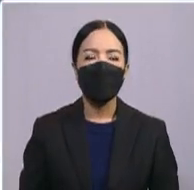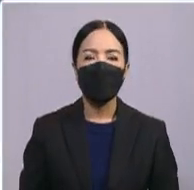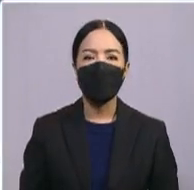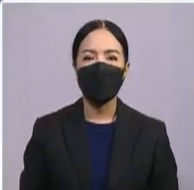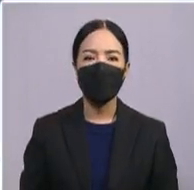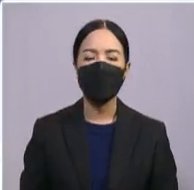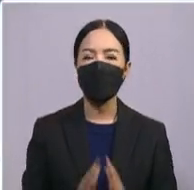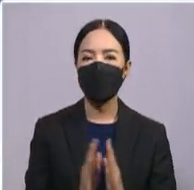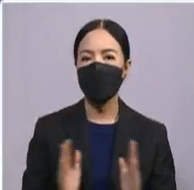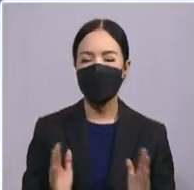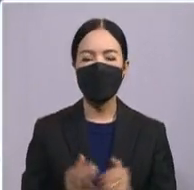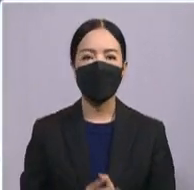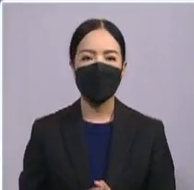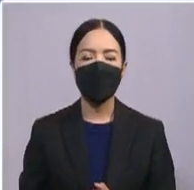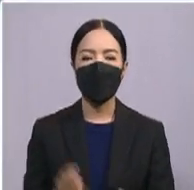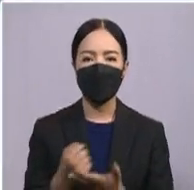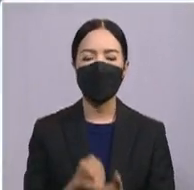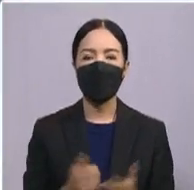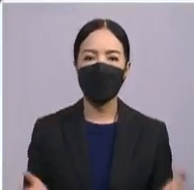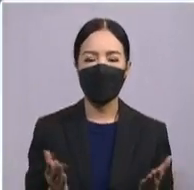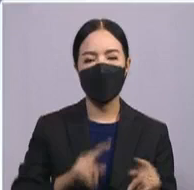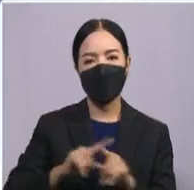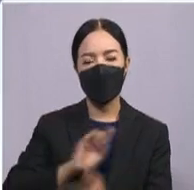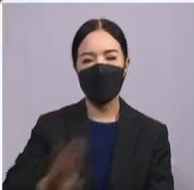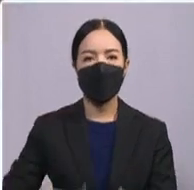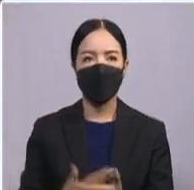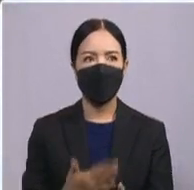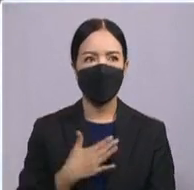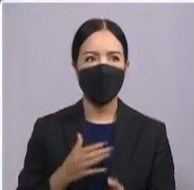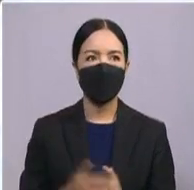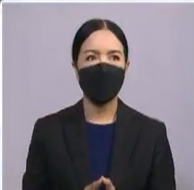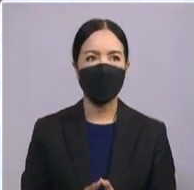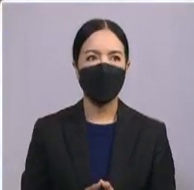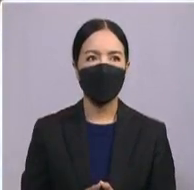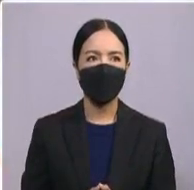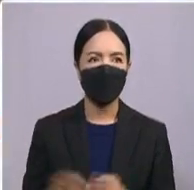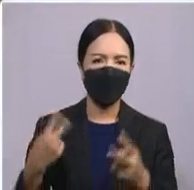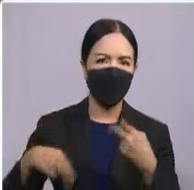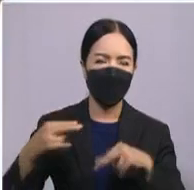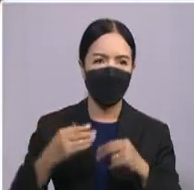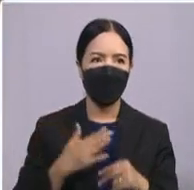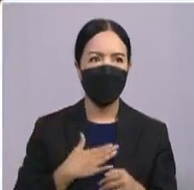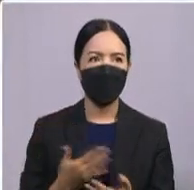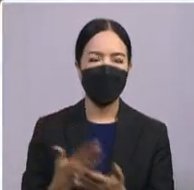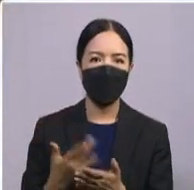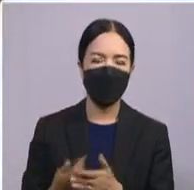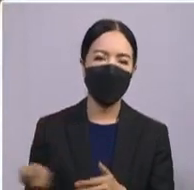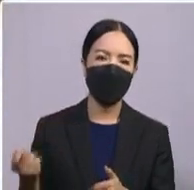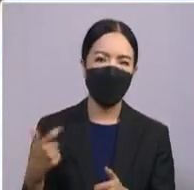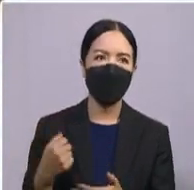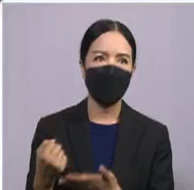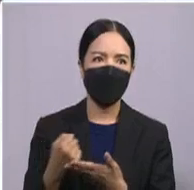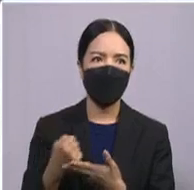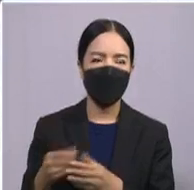ะที่แบบคอยสนับสนุนทุกอย่างตั้งแต่ทั้งเรื่องแบบดูแลในเรื่องค่าใช้จ่ายแล้วก็เวลา